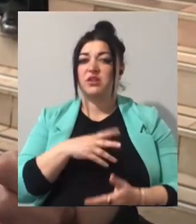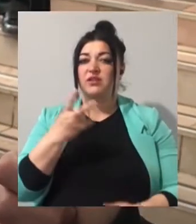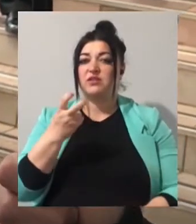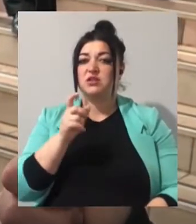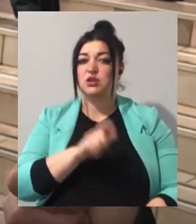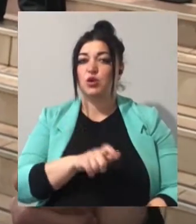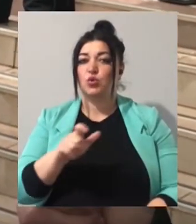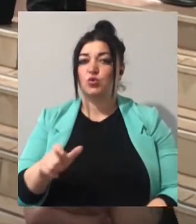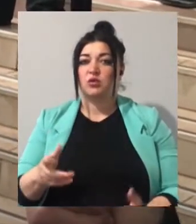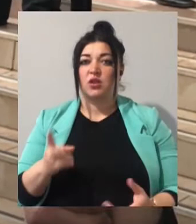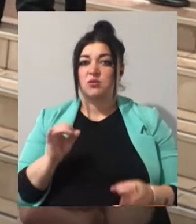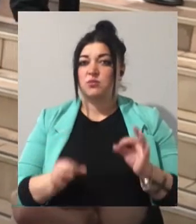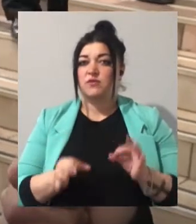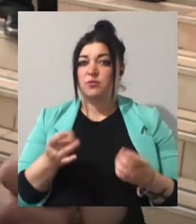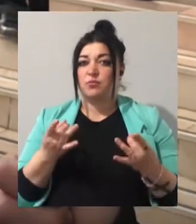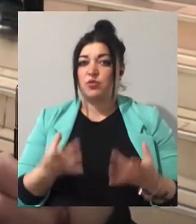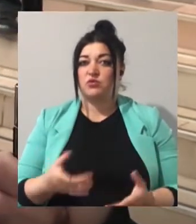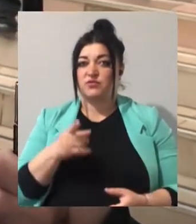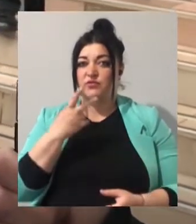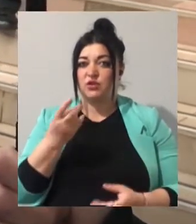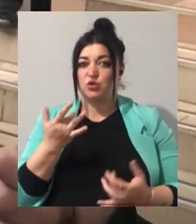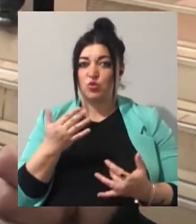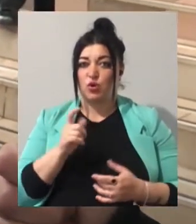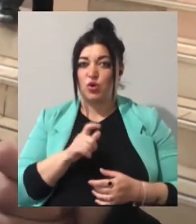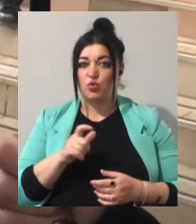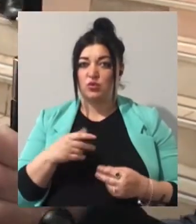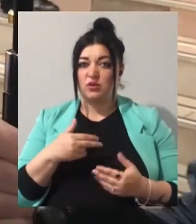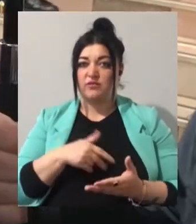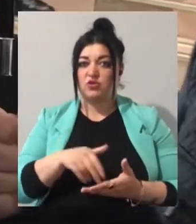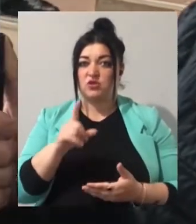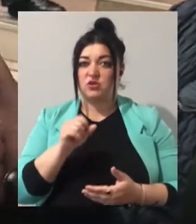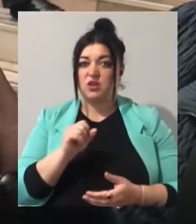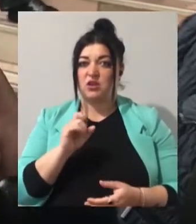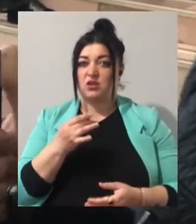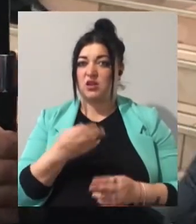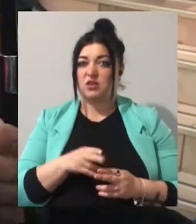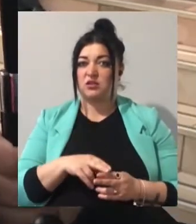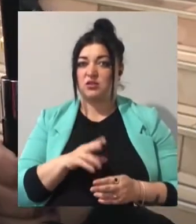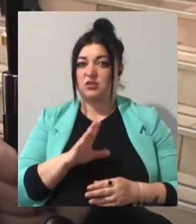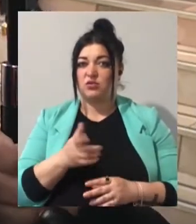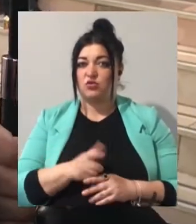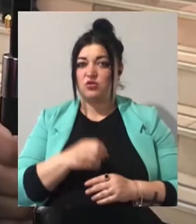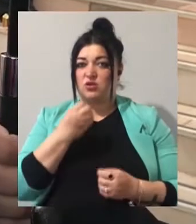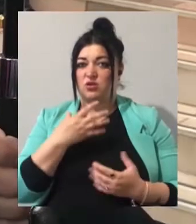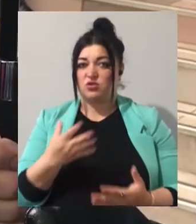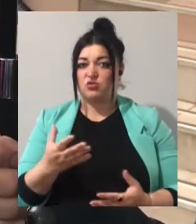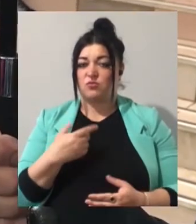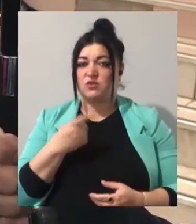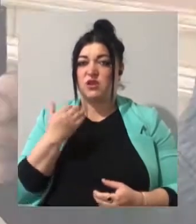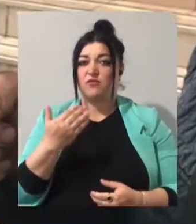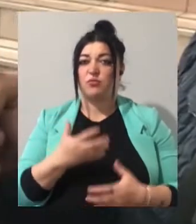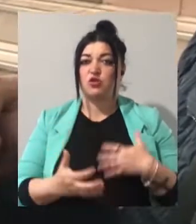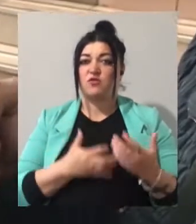просто, ви бачите, скільки людей вивели з себе. Андрій чувствує себе не дуже добре. Ми за нього дуже переживаємо, в першу чергу, за стан